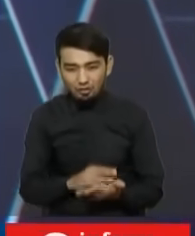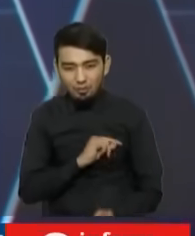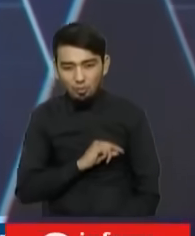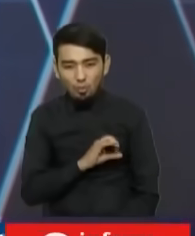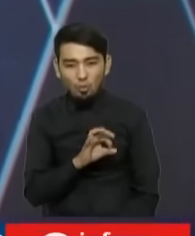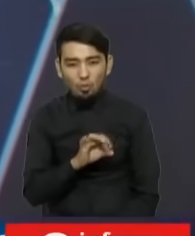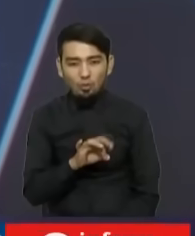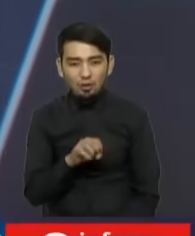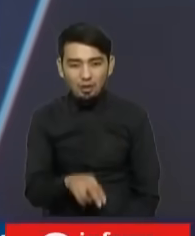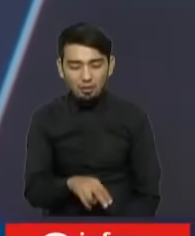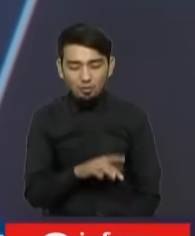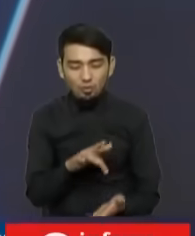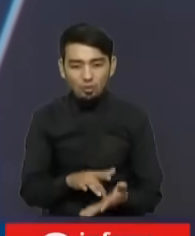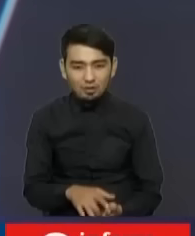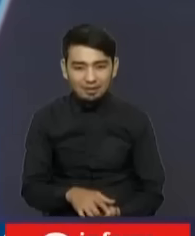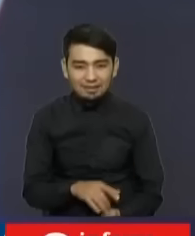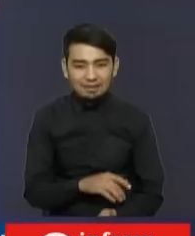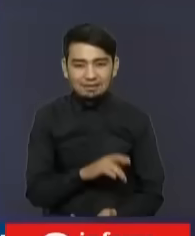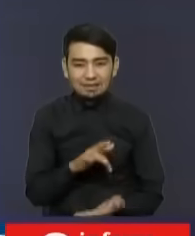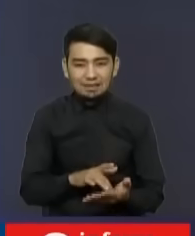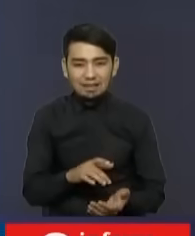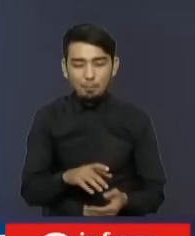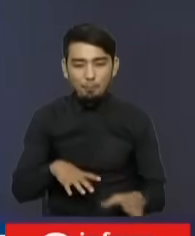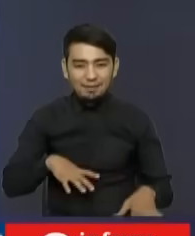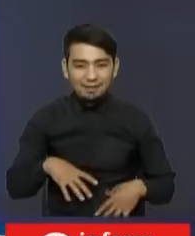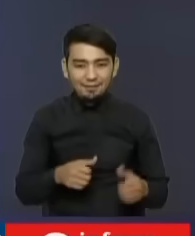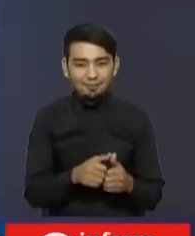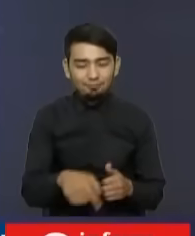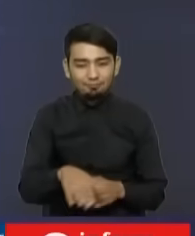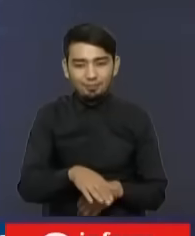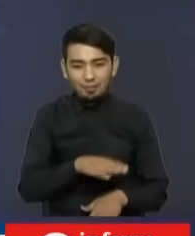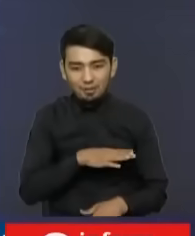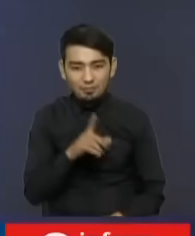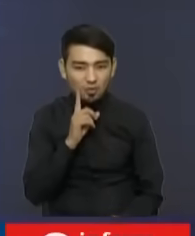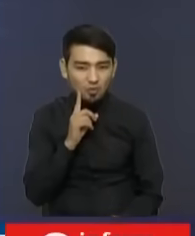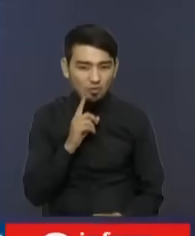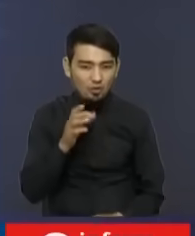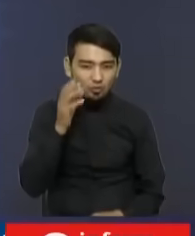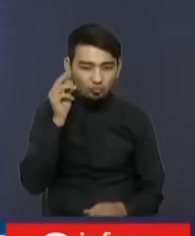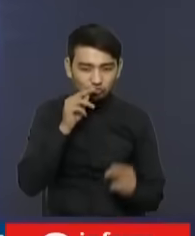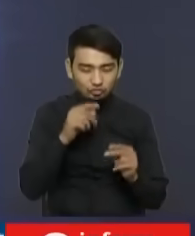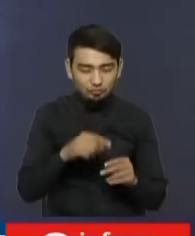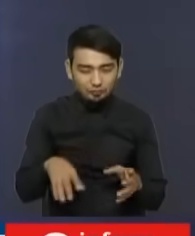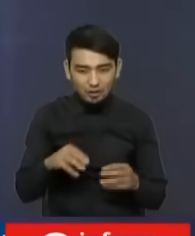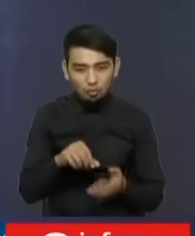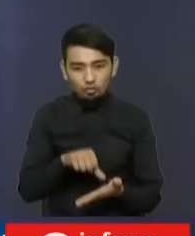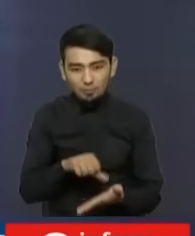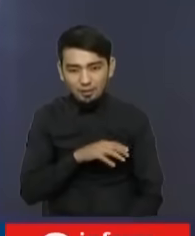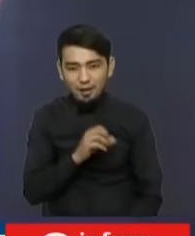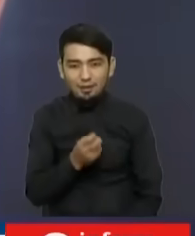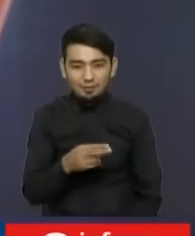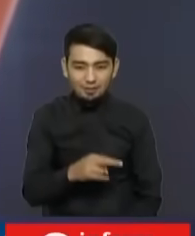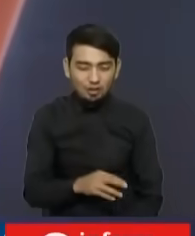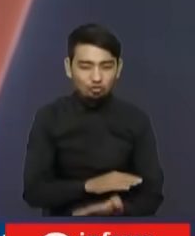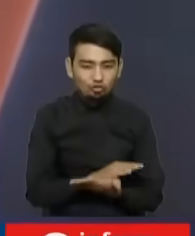қаласындағы орталық базар маңында өтті. Шараға әсіресе оқу орындарында білім алатын жастар белсенді қатысты. Аталмыш акция қоршаған